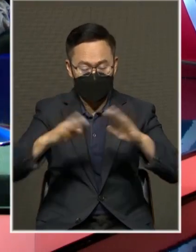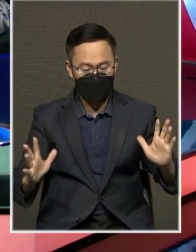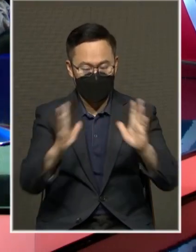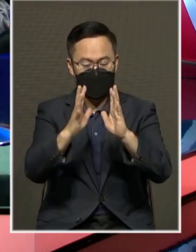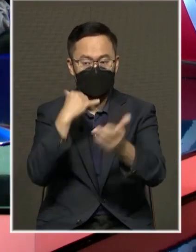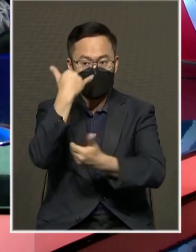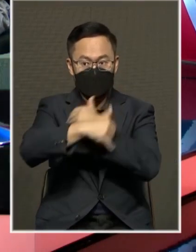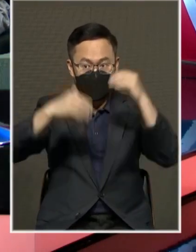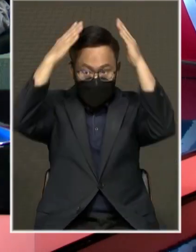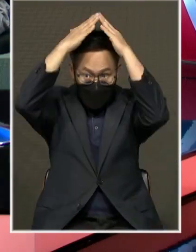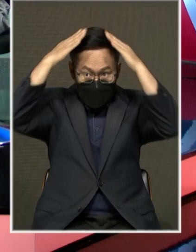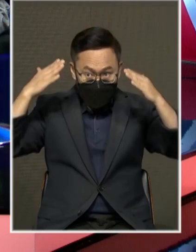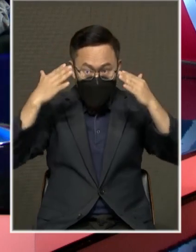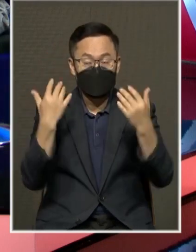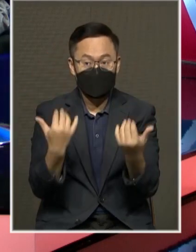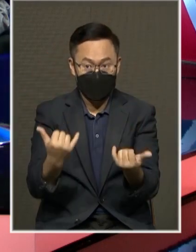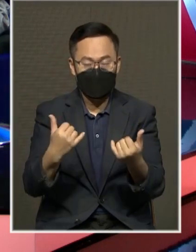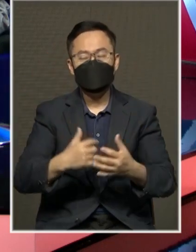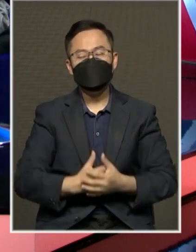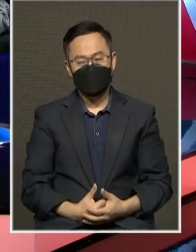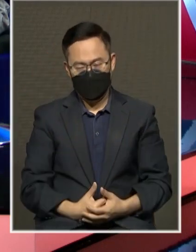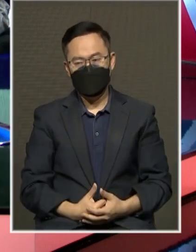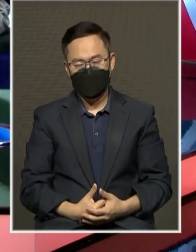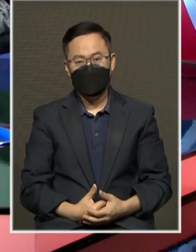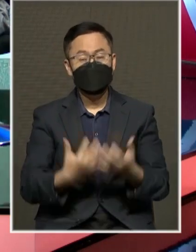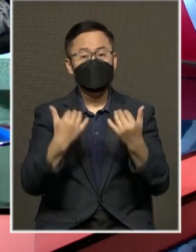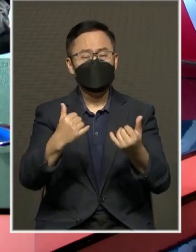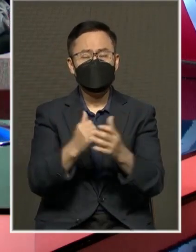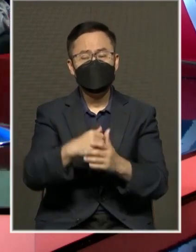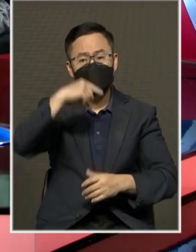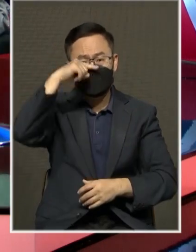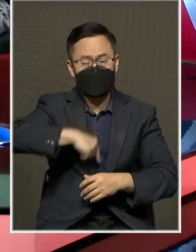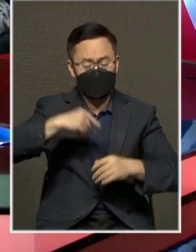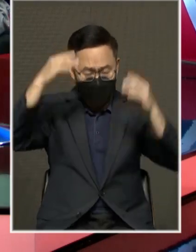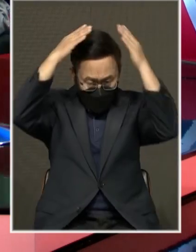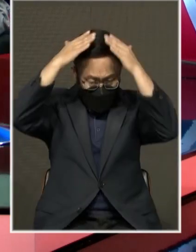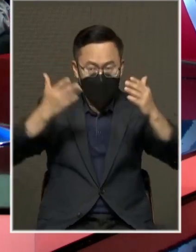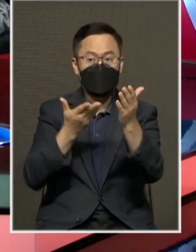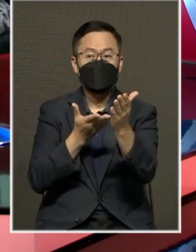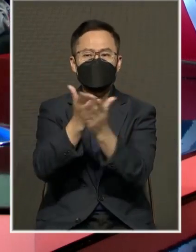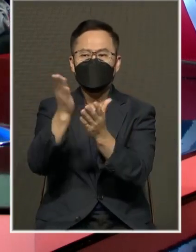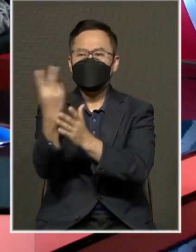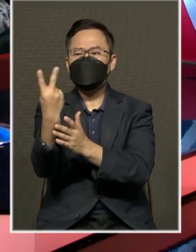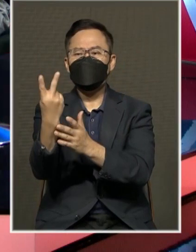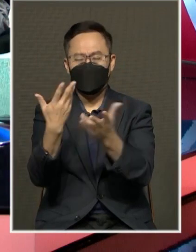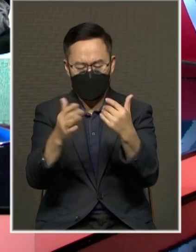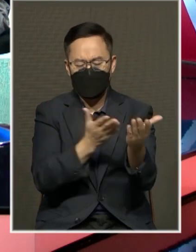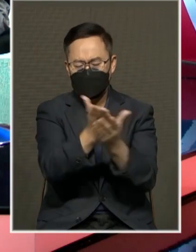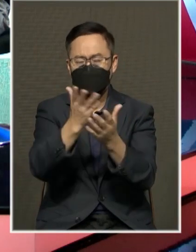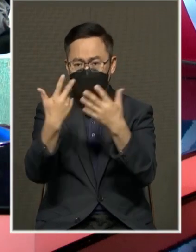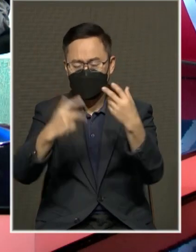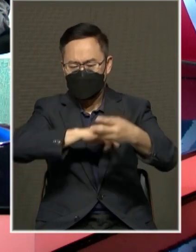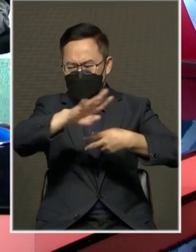าม ค ือความกดดันเนี่ยมันอาจจะไม่ได้กดดันถึงขนาดนั้นเพราะว่าจริงๆทั้งไทยกับเวียดนามก็การันตีการเข้ารอบรองชนะเลิศแล้ว